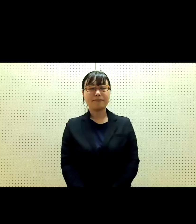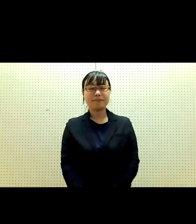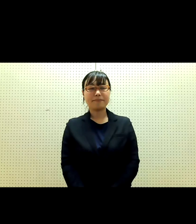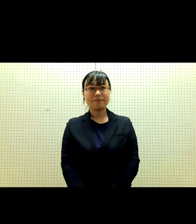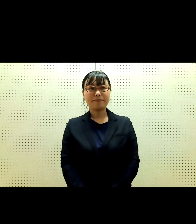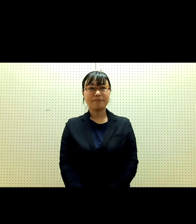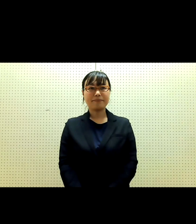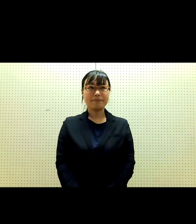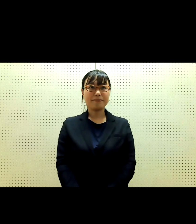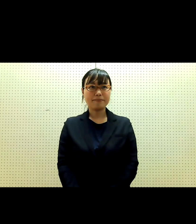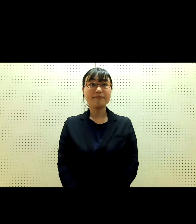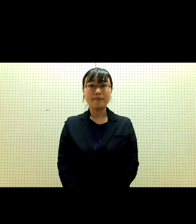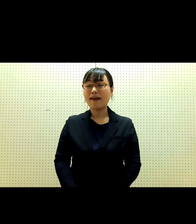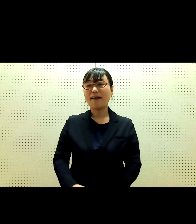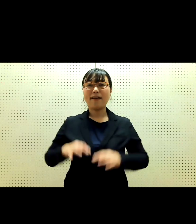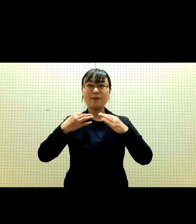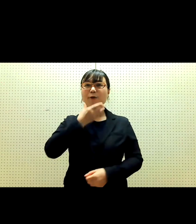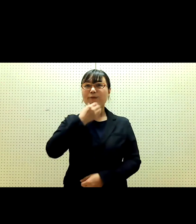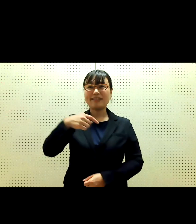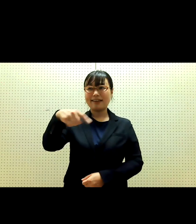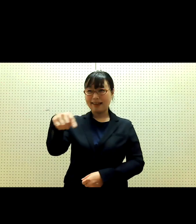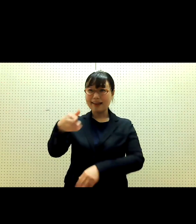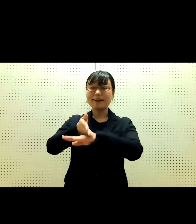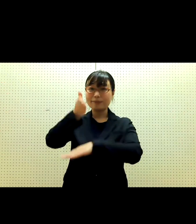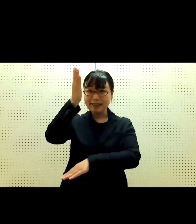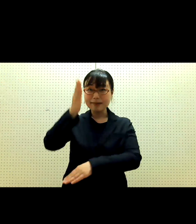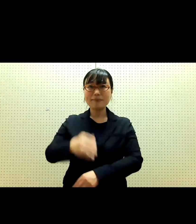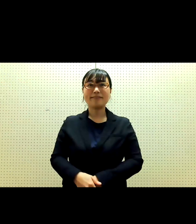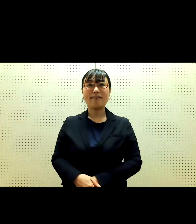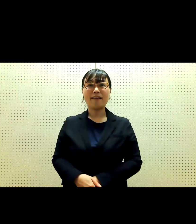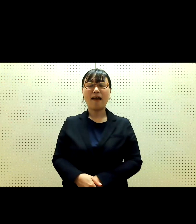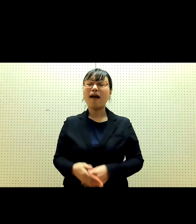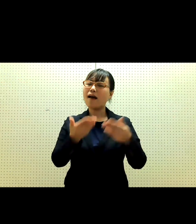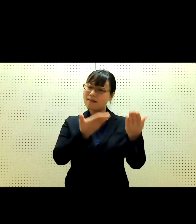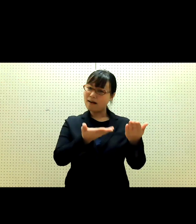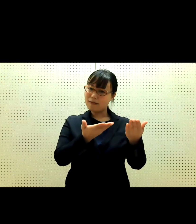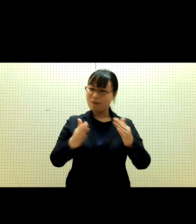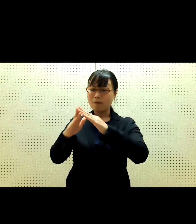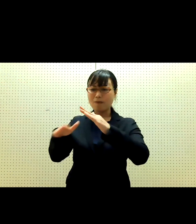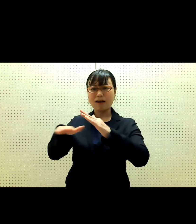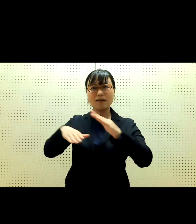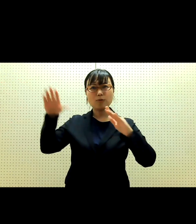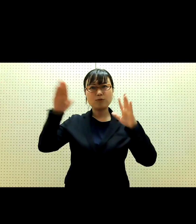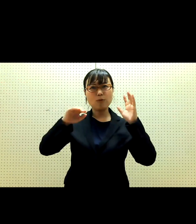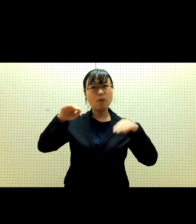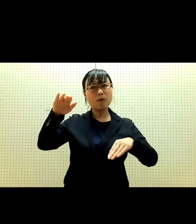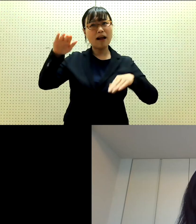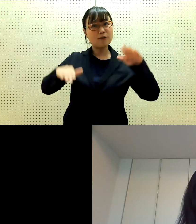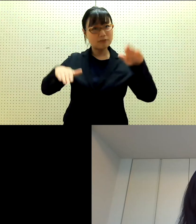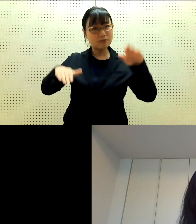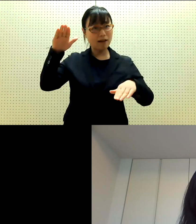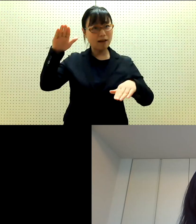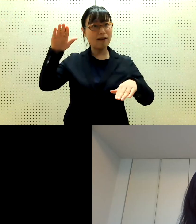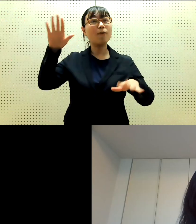豊福先生ありがとうございました。学校と家庭における情報格差を解消して ICT